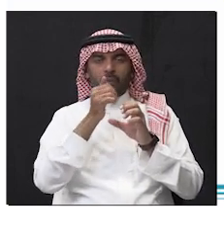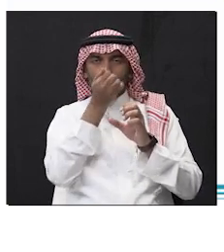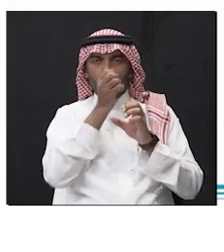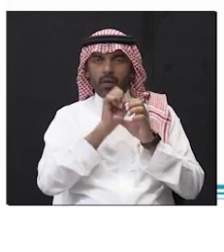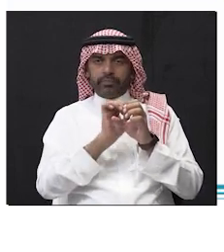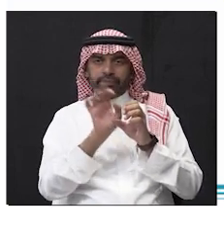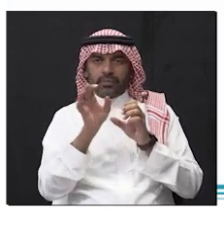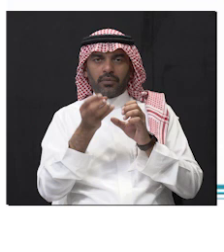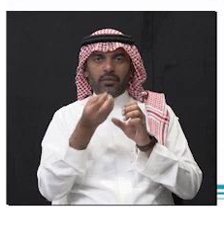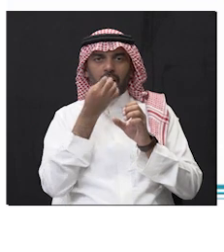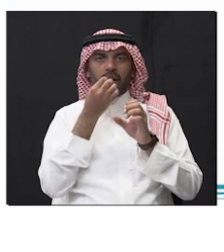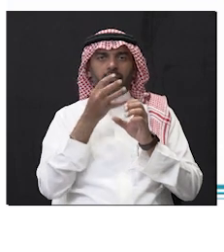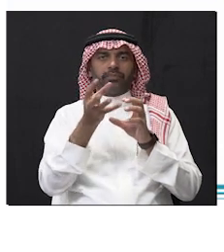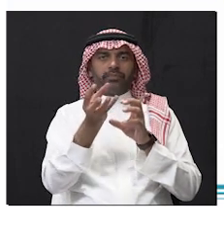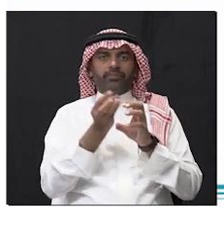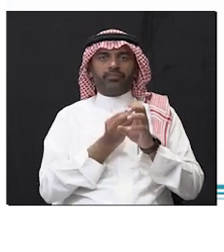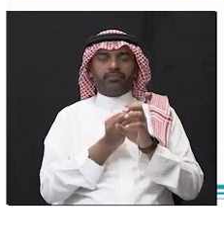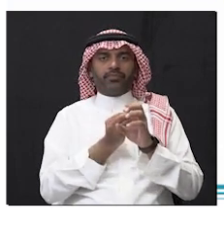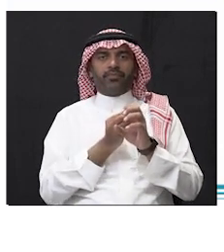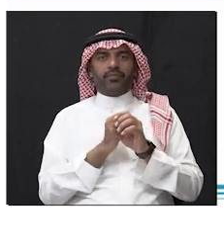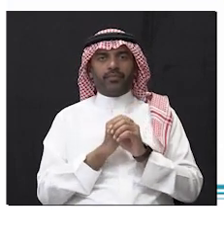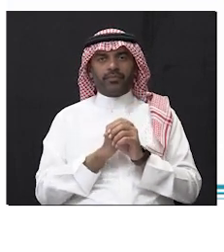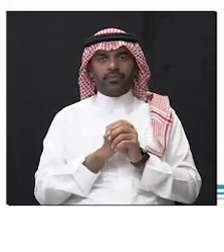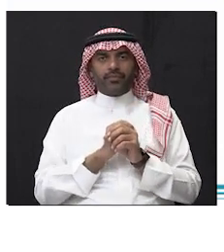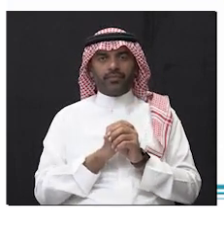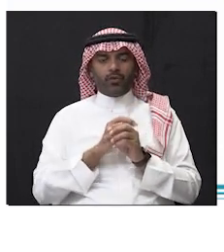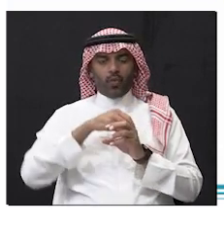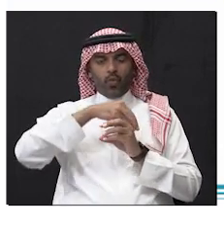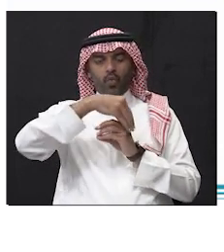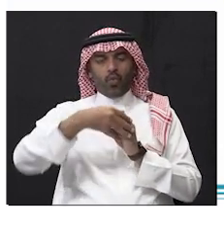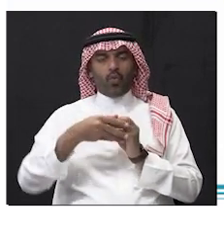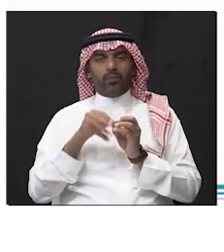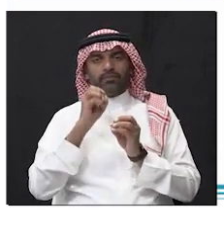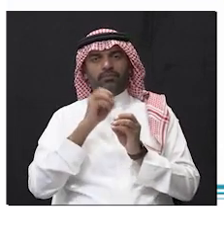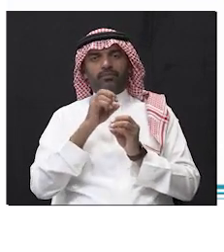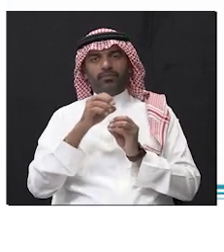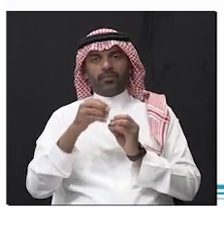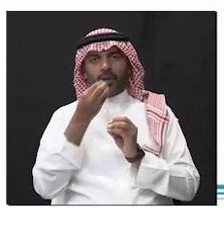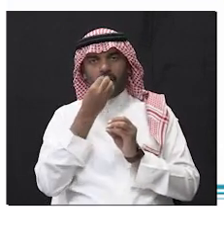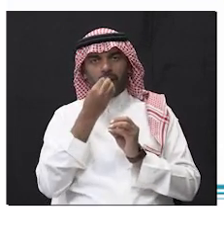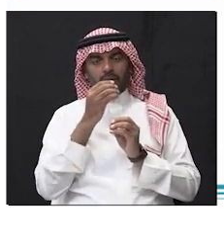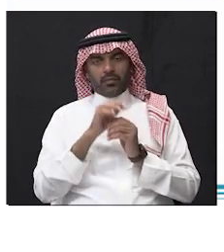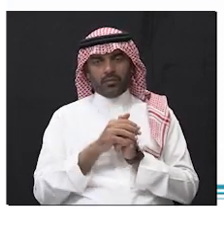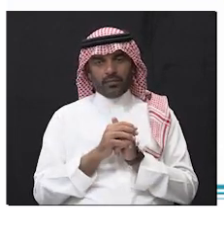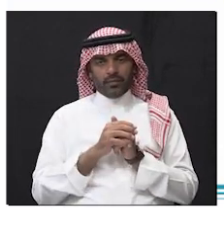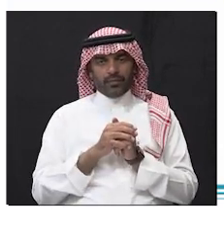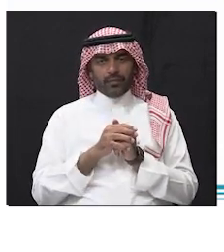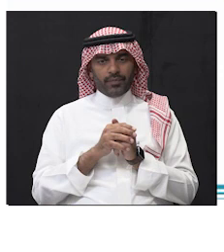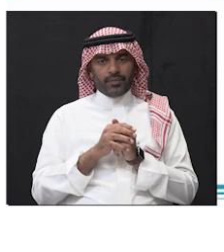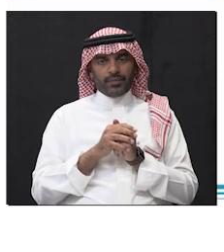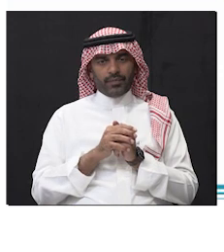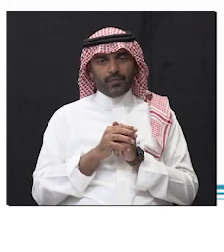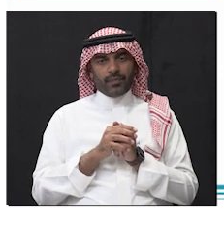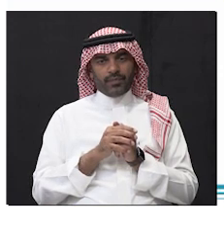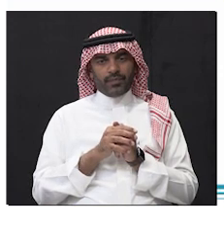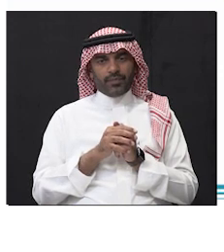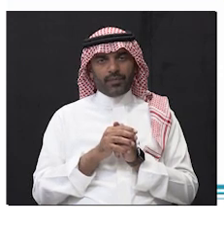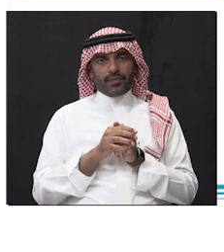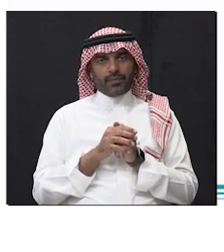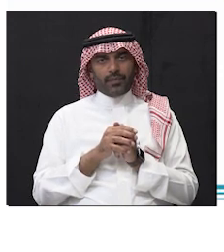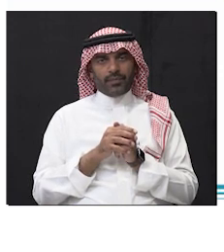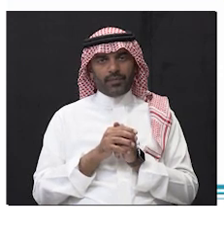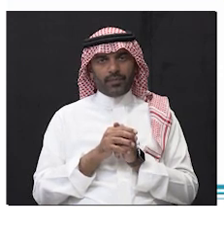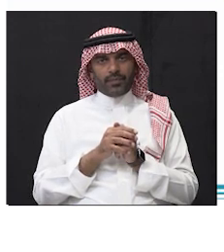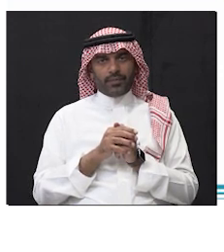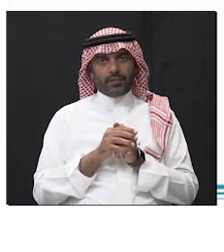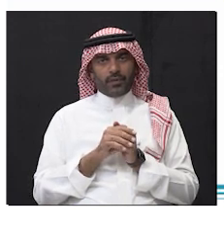ذلك يتوزع إلى جميع أجزاء الجسم. ومعنى ذلك أن الغذاء في الإسفنجيات يكون